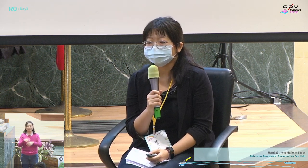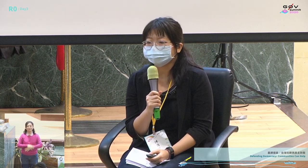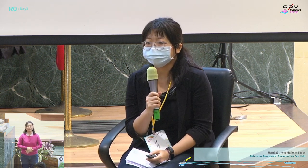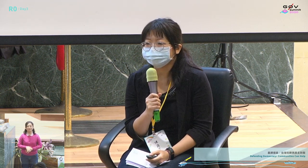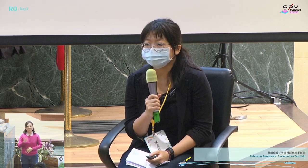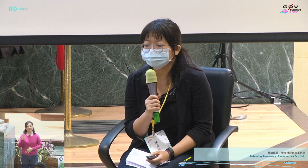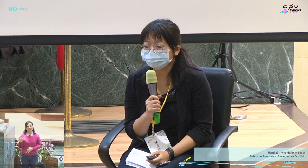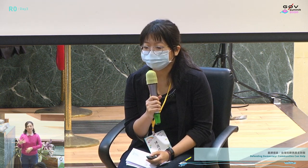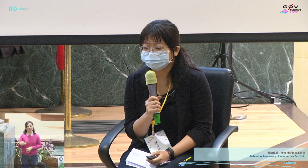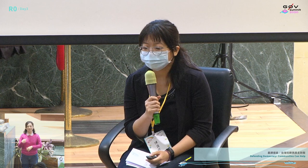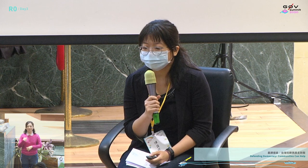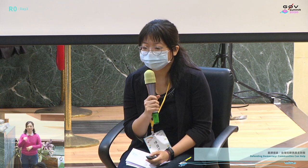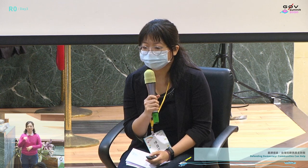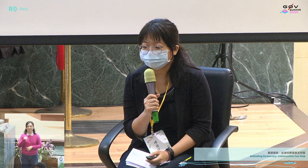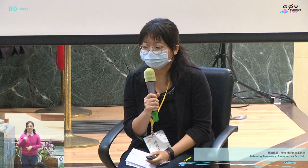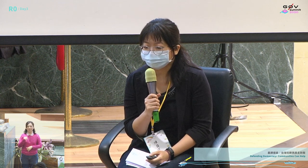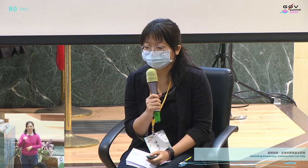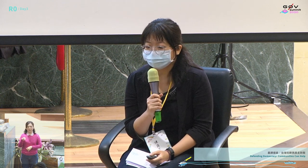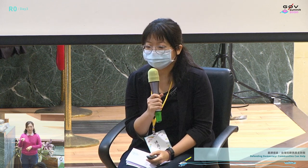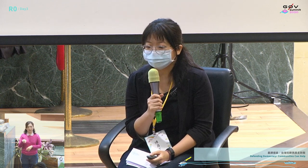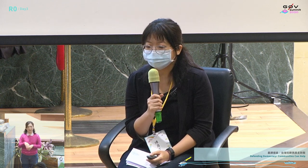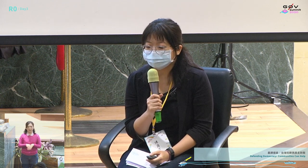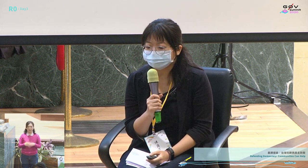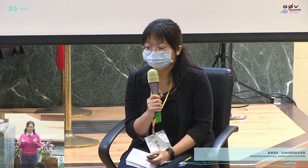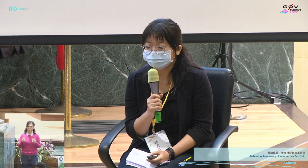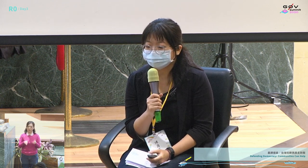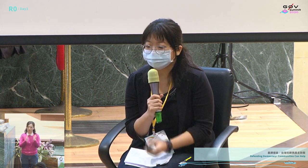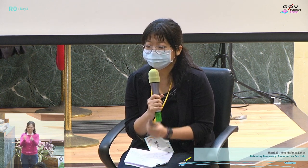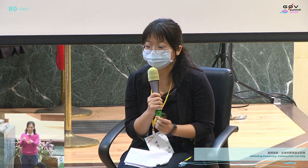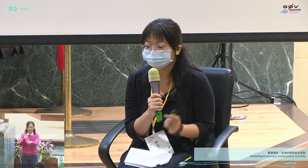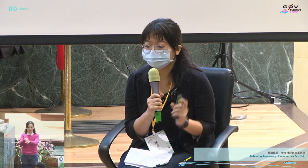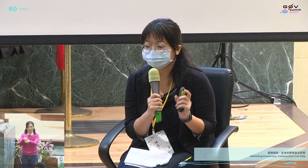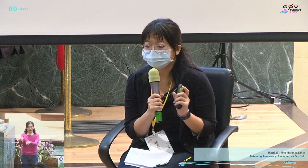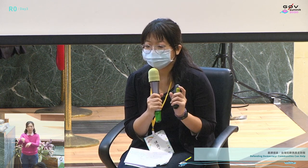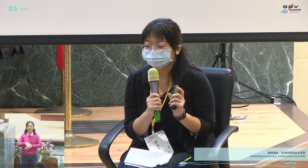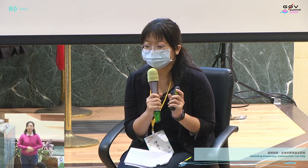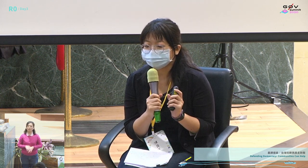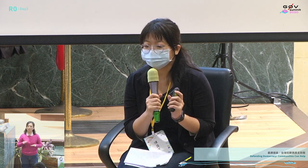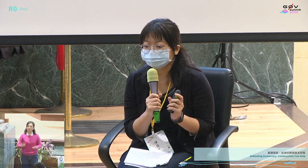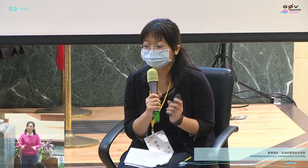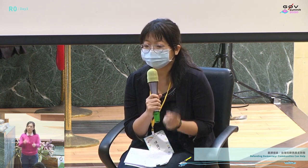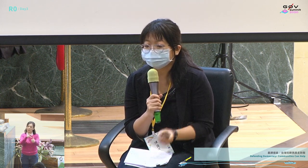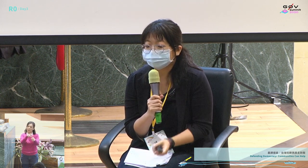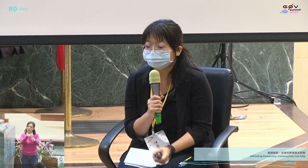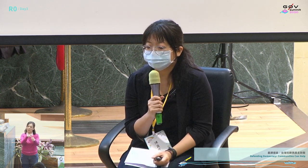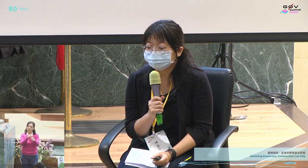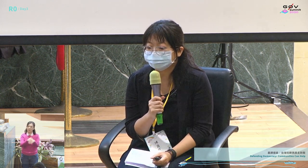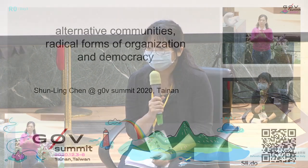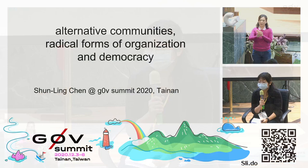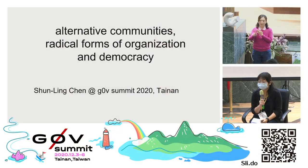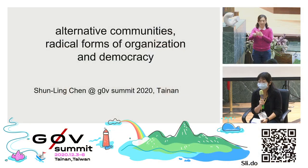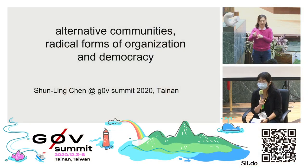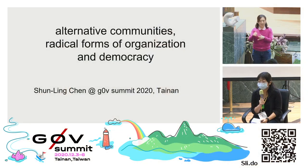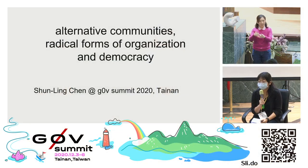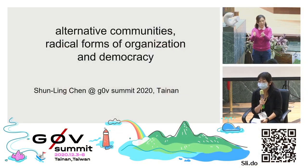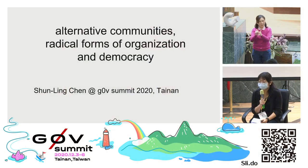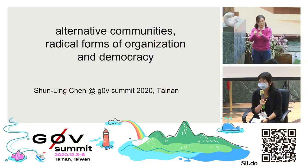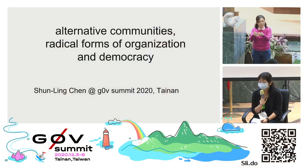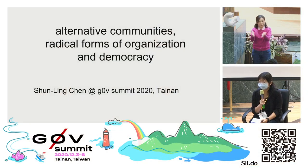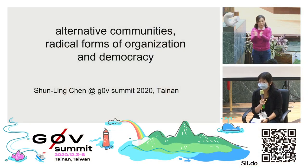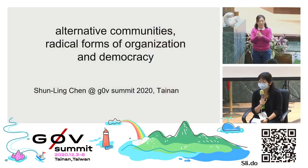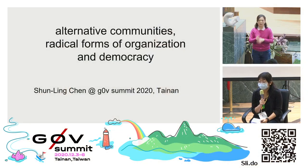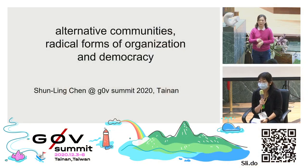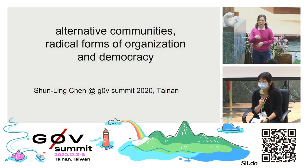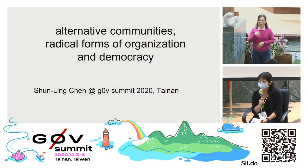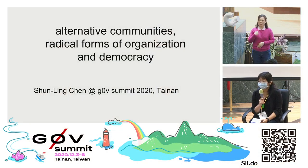就很难不从这个角度来想。那我今天的题目我是要谈另类的社群或者是一个激进形